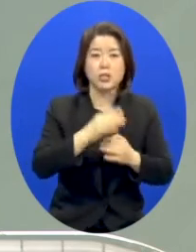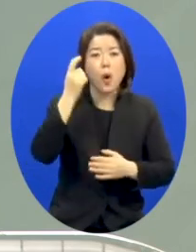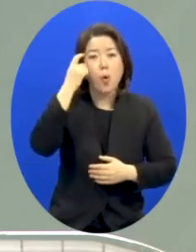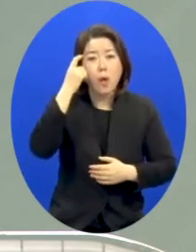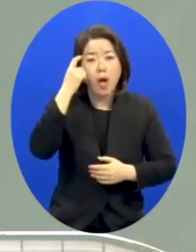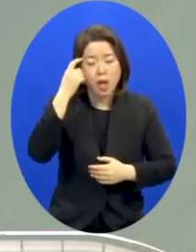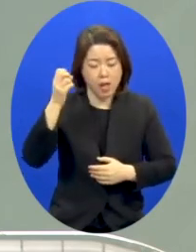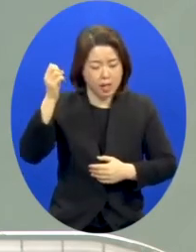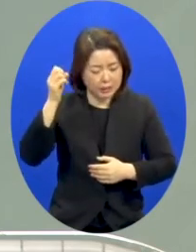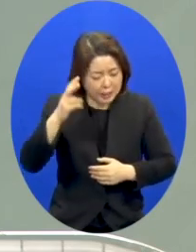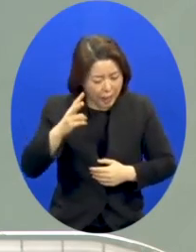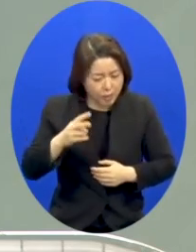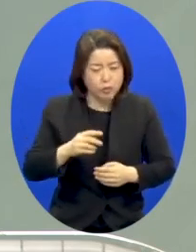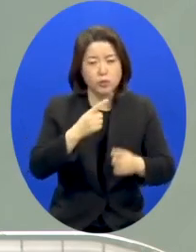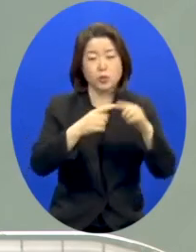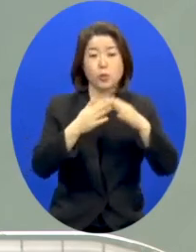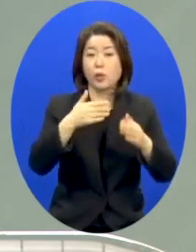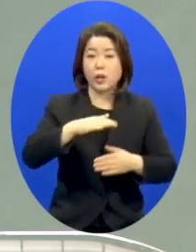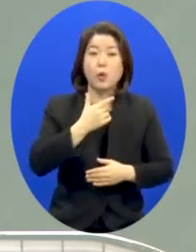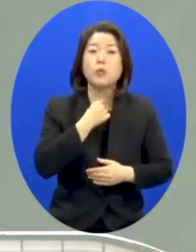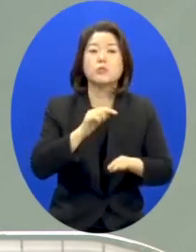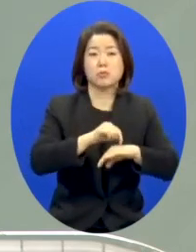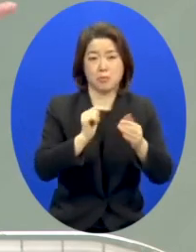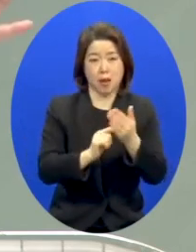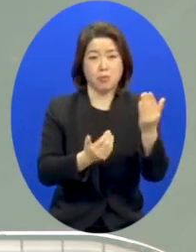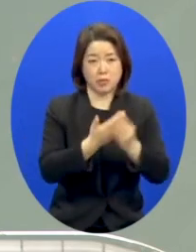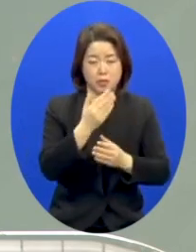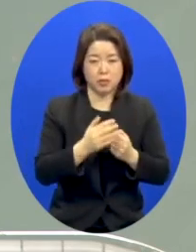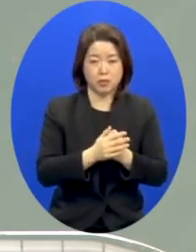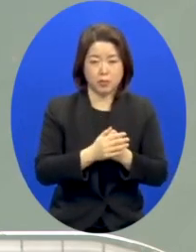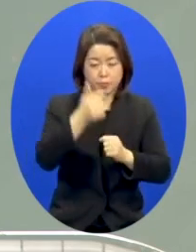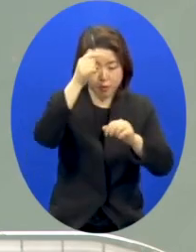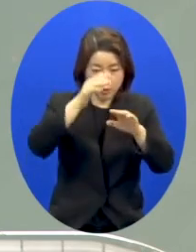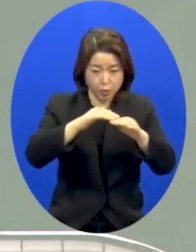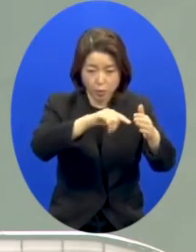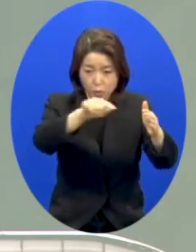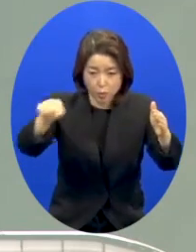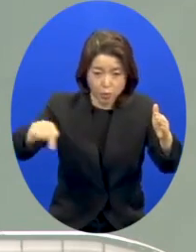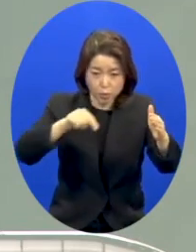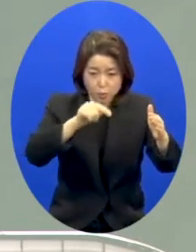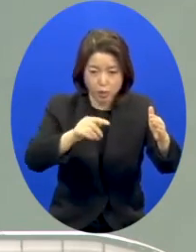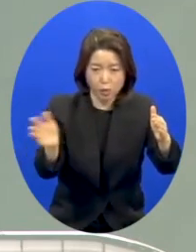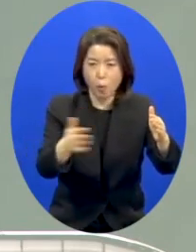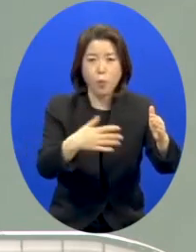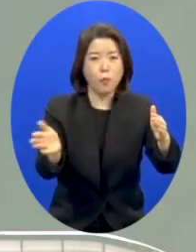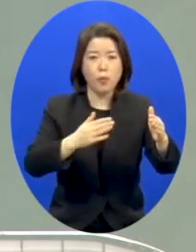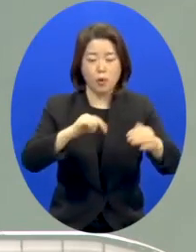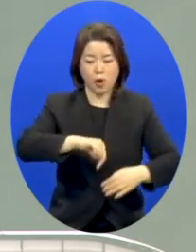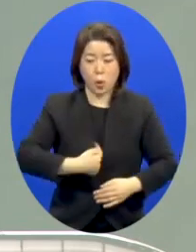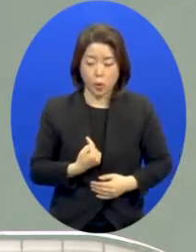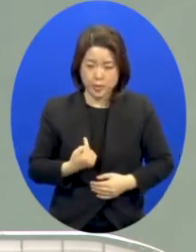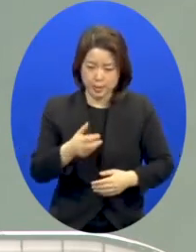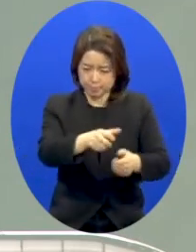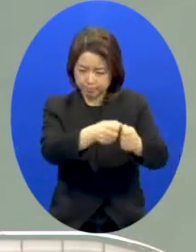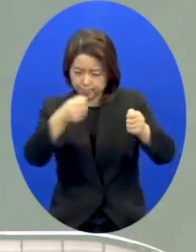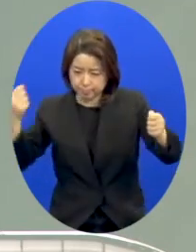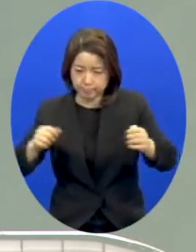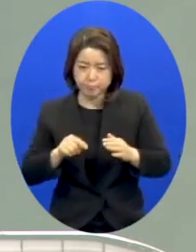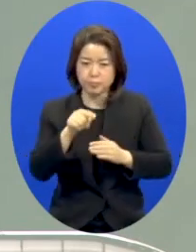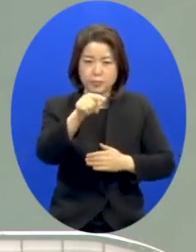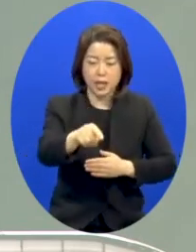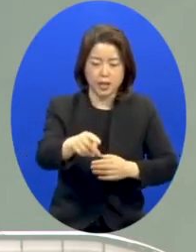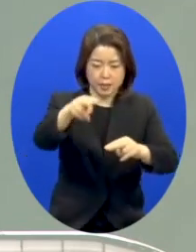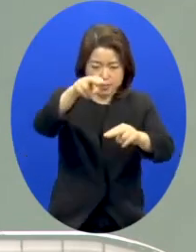자꾸 교회로 뛰어 가고 싶었어요 예배당에 는 아무도 없습니다 그 예배당의 혼자 들어와서 맨